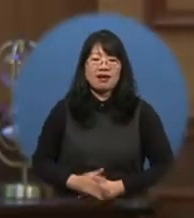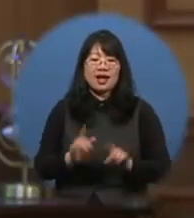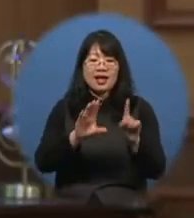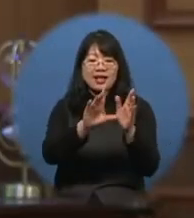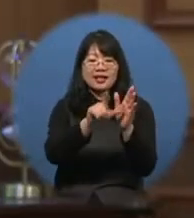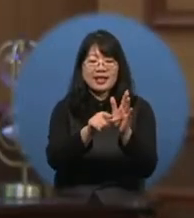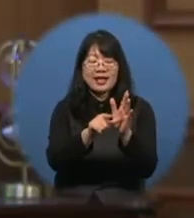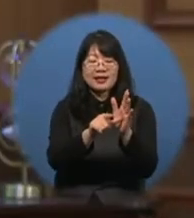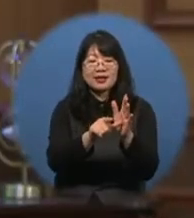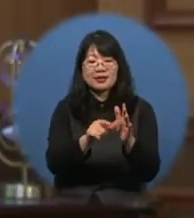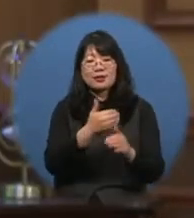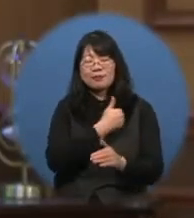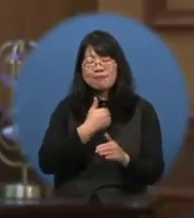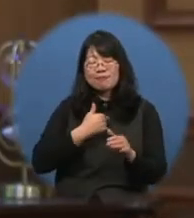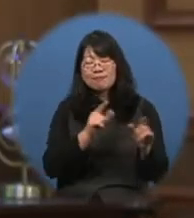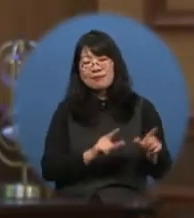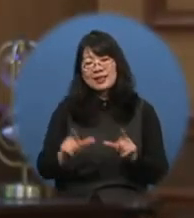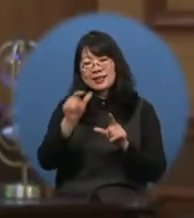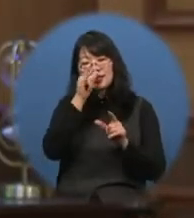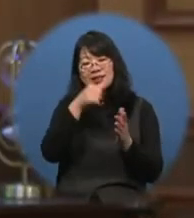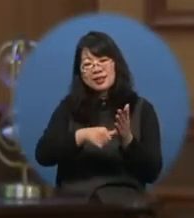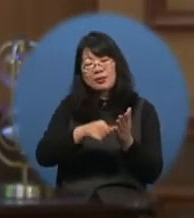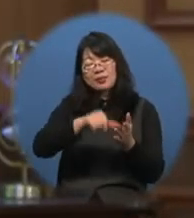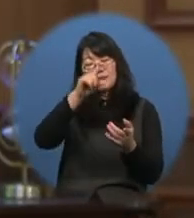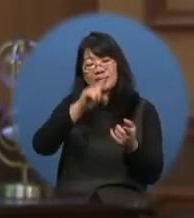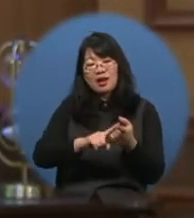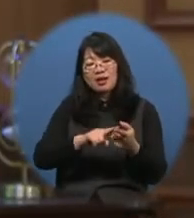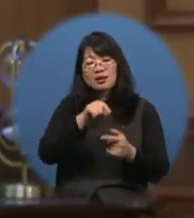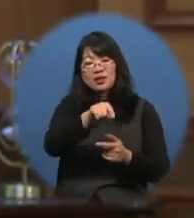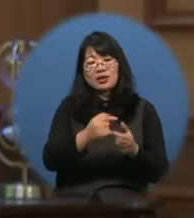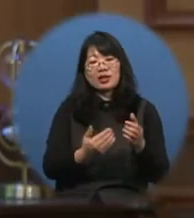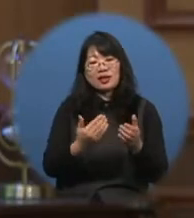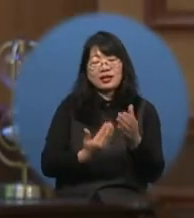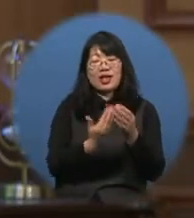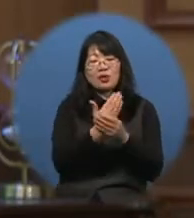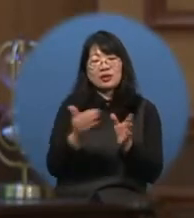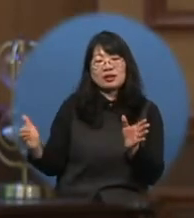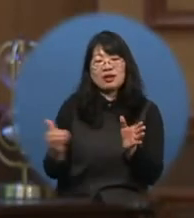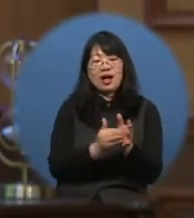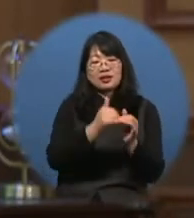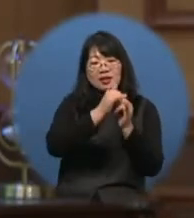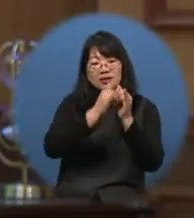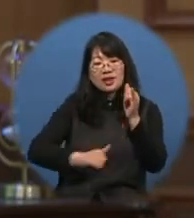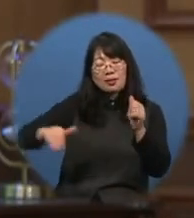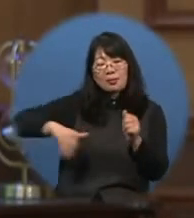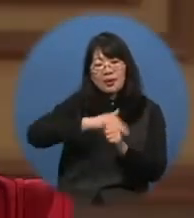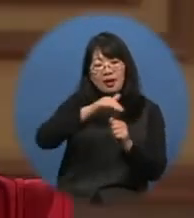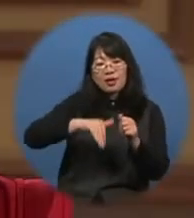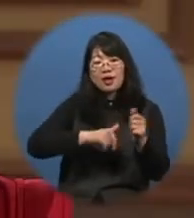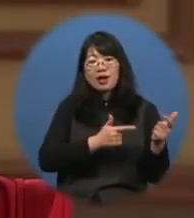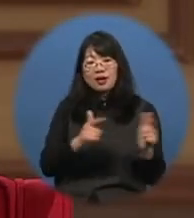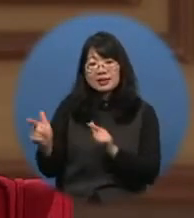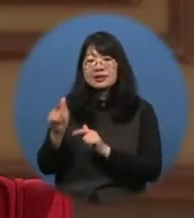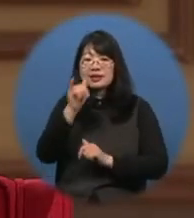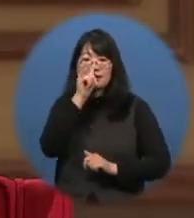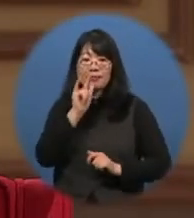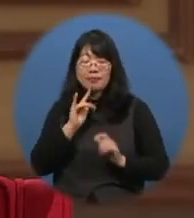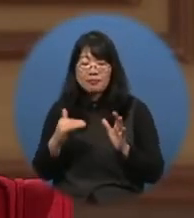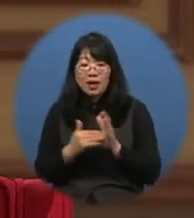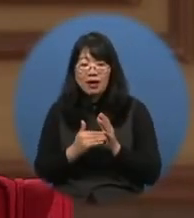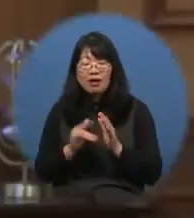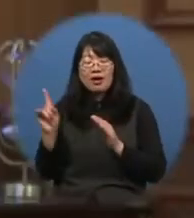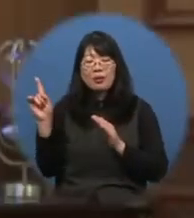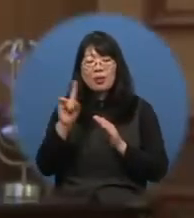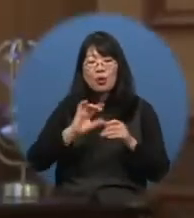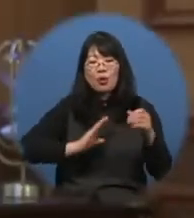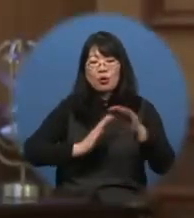시대를 풍미하게 되는 어떤 제품들은 그게 나오기까지 그 역사적 배경이라는 게 다 있군요. 네, 네, 있습니다. 뭔가